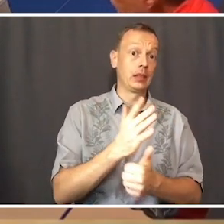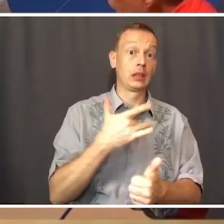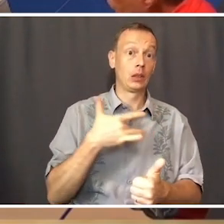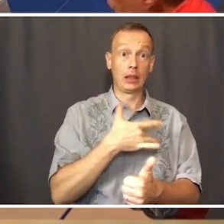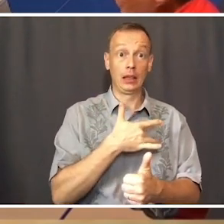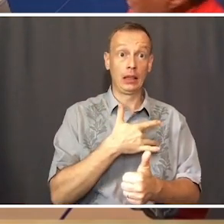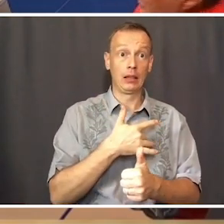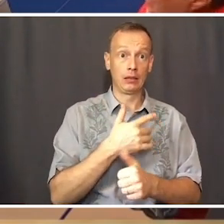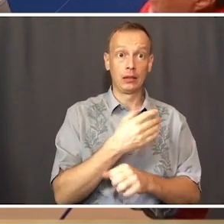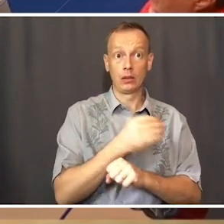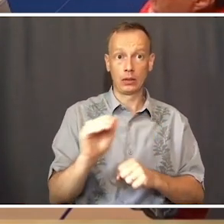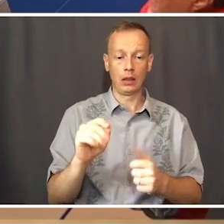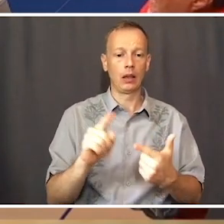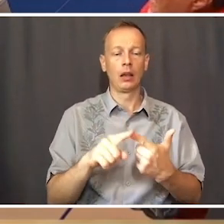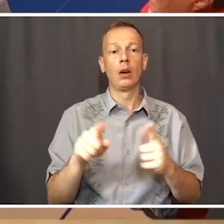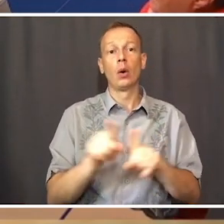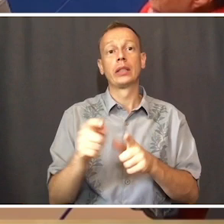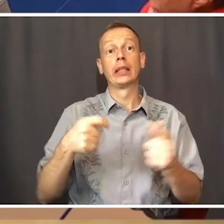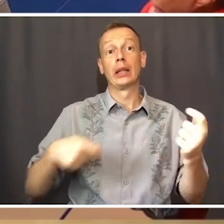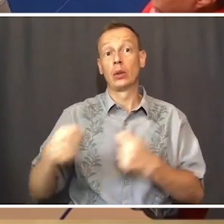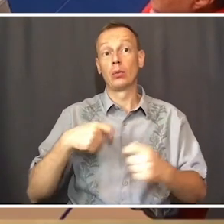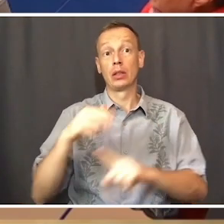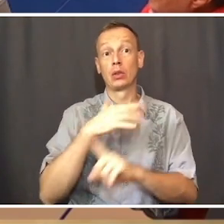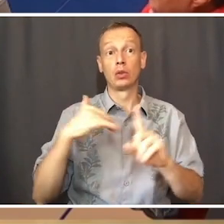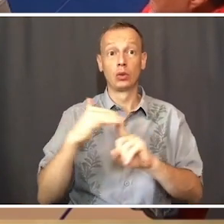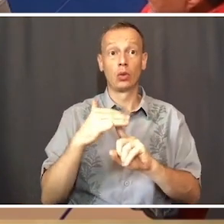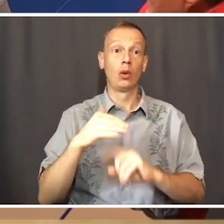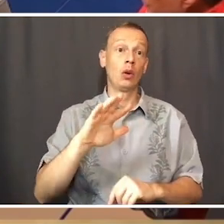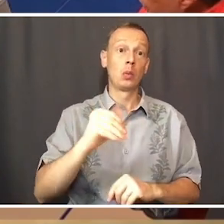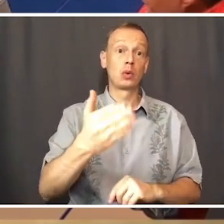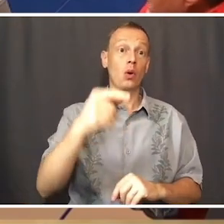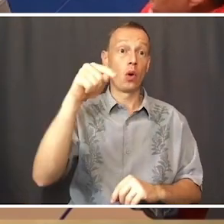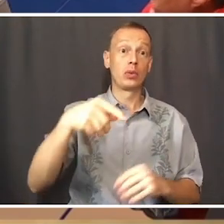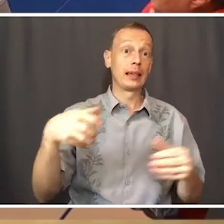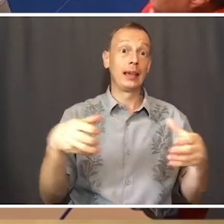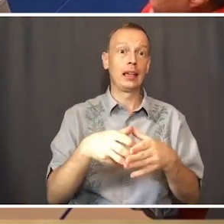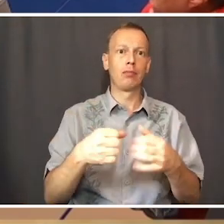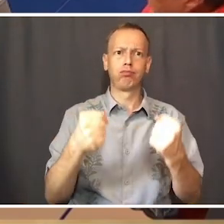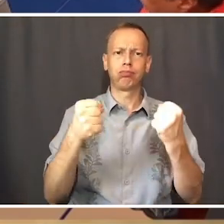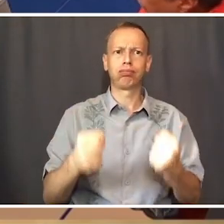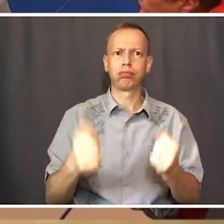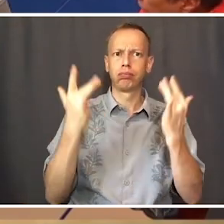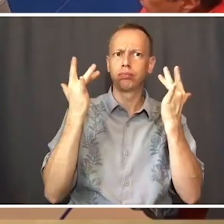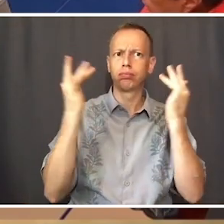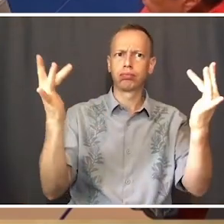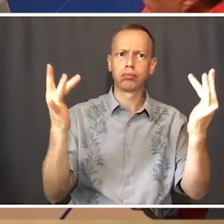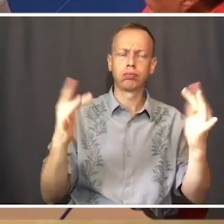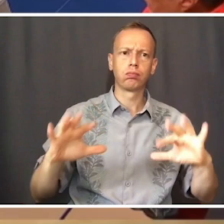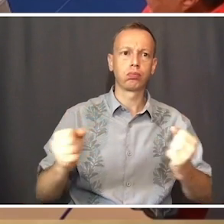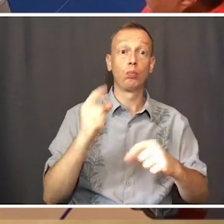économiques et sociaux. Donc il faudra une équipe très solide, des gens expérimentés, également de la